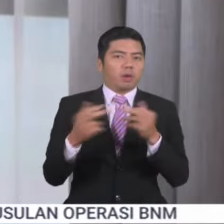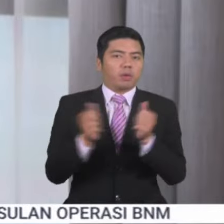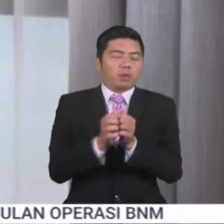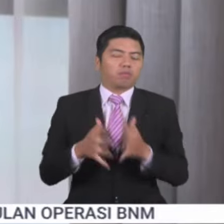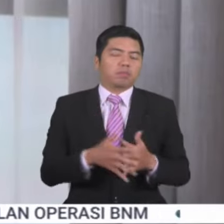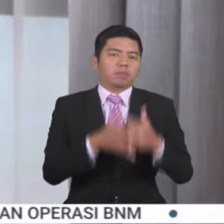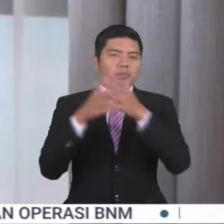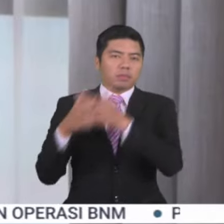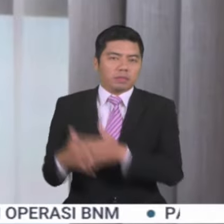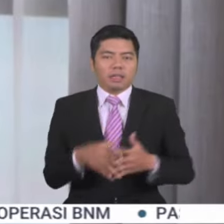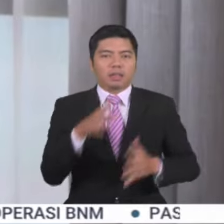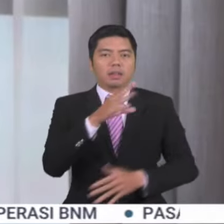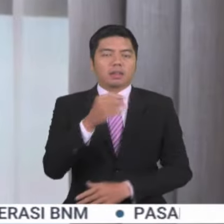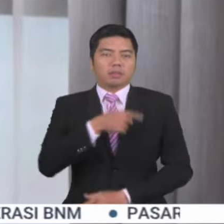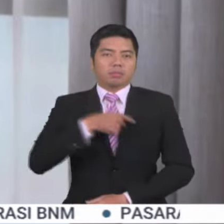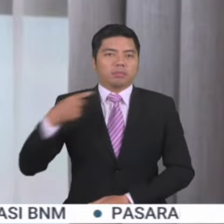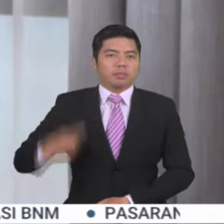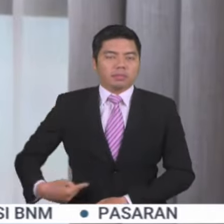Amerika Syarikat dan China.